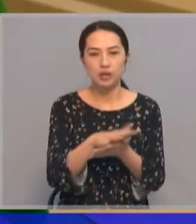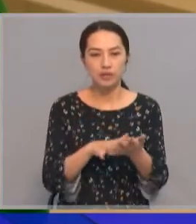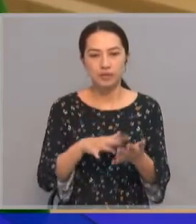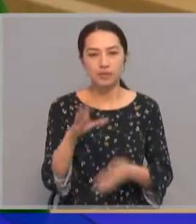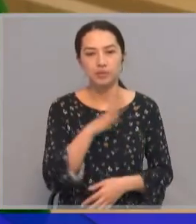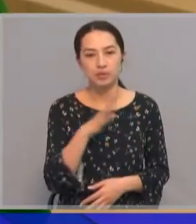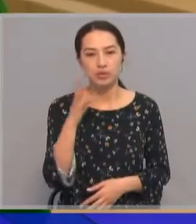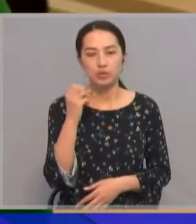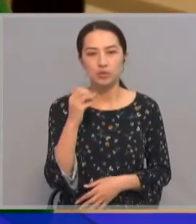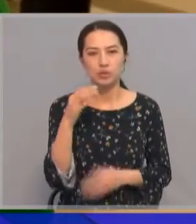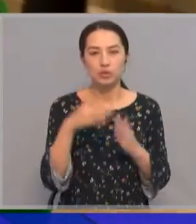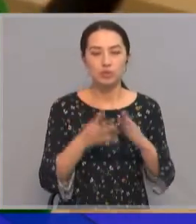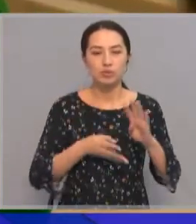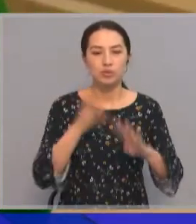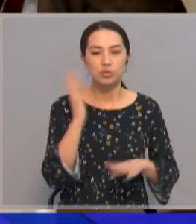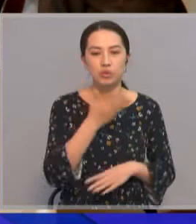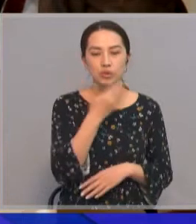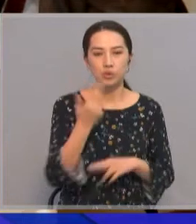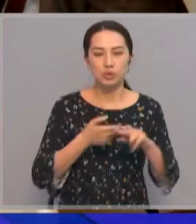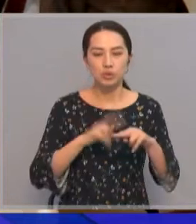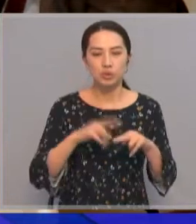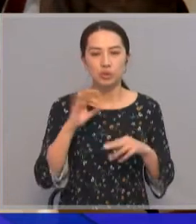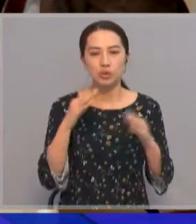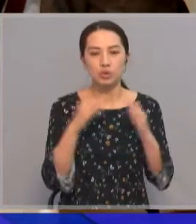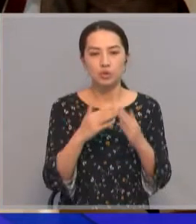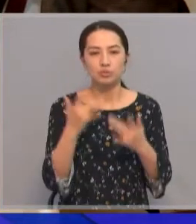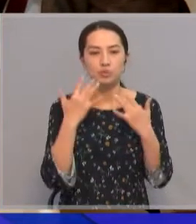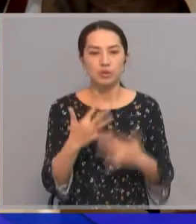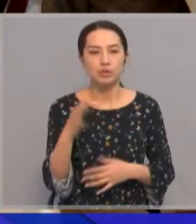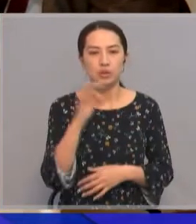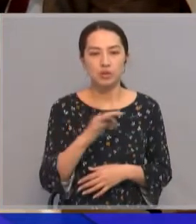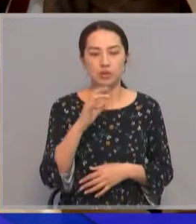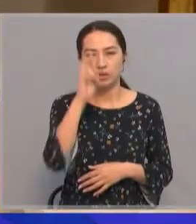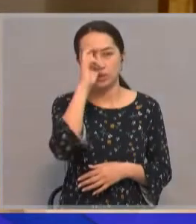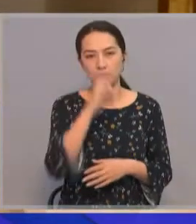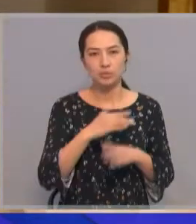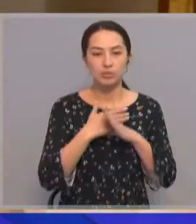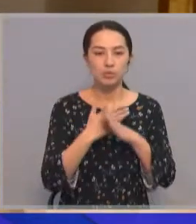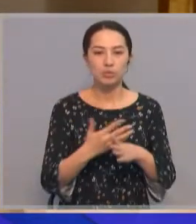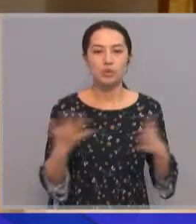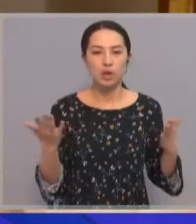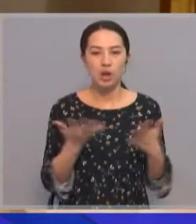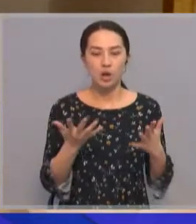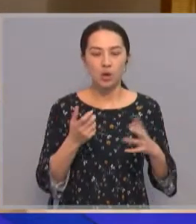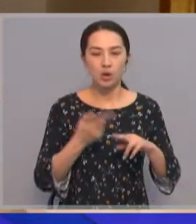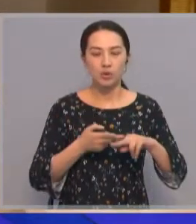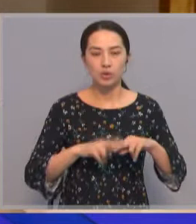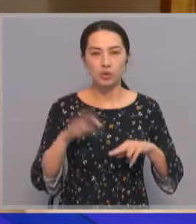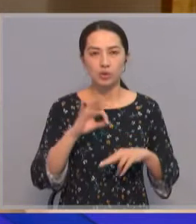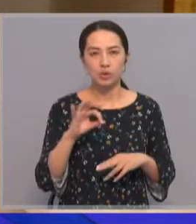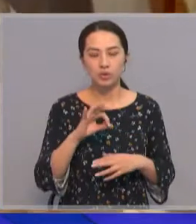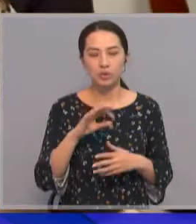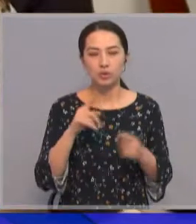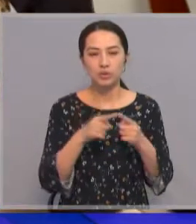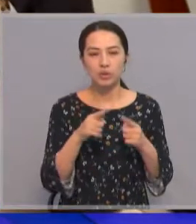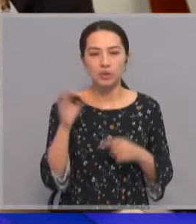жеткізді. Тұрғын үй кезегі келмеген, алайда баспанаға мұқтаж азаматтарға ел үкіметі тарапынан жеке тұрғын үй қорынан тұрғын жайды